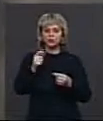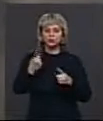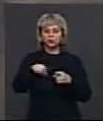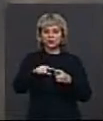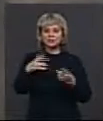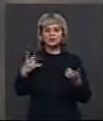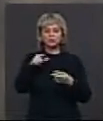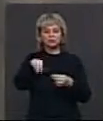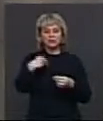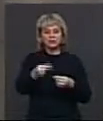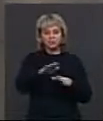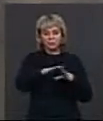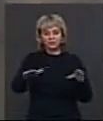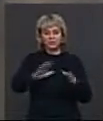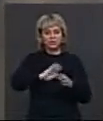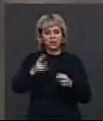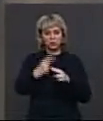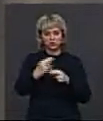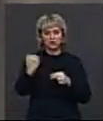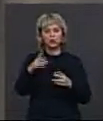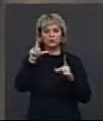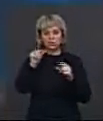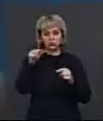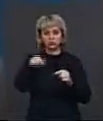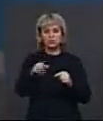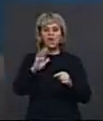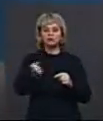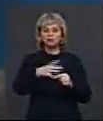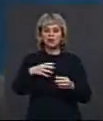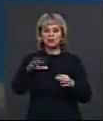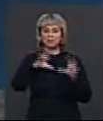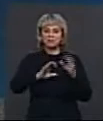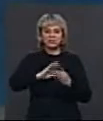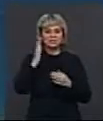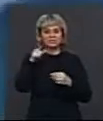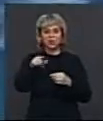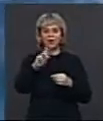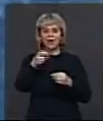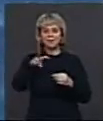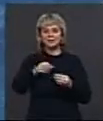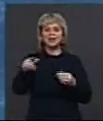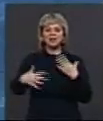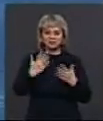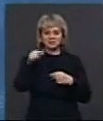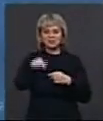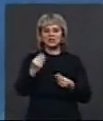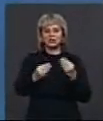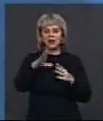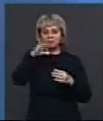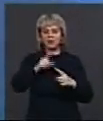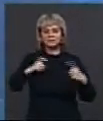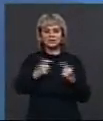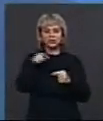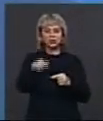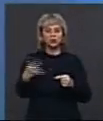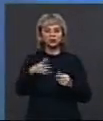есть надо ему дать подстилку, не мешать ему, он заснет. А вот белым медведям не до сна. Комета все так же резвится и играет в бассейне. Ей зимний